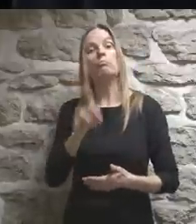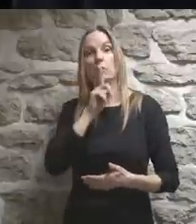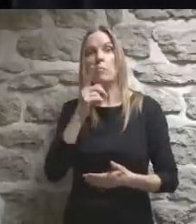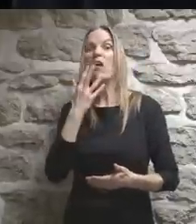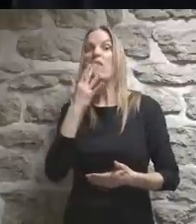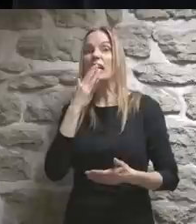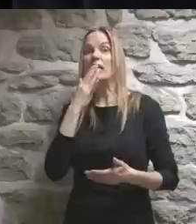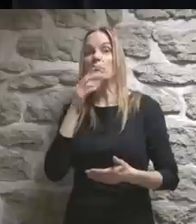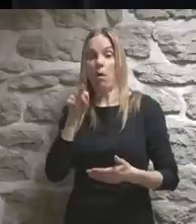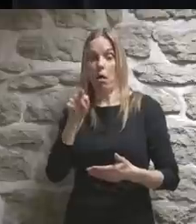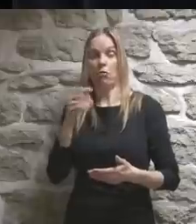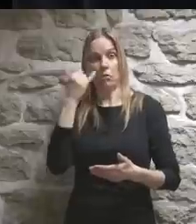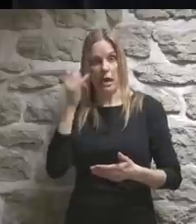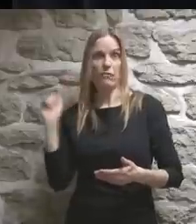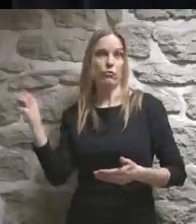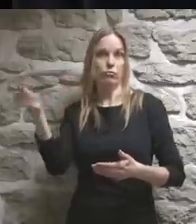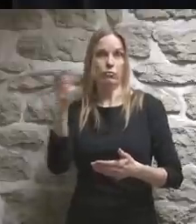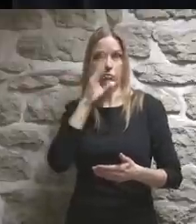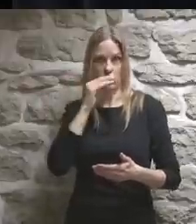see on äärmiselt oluline telefoni number